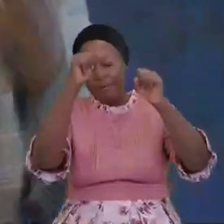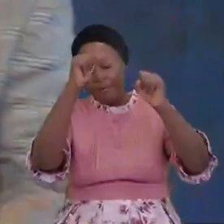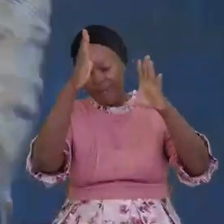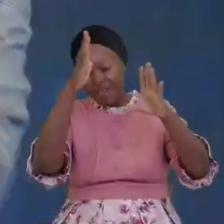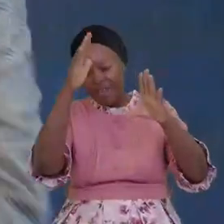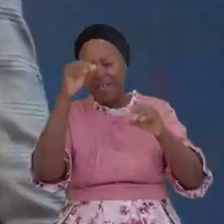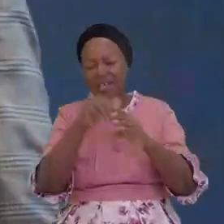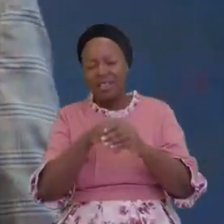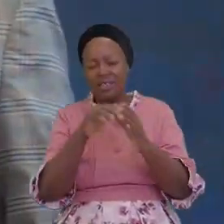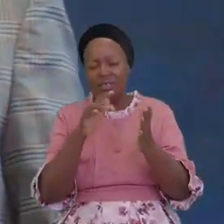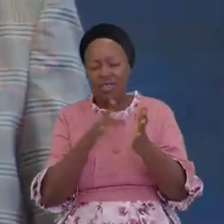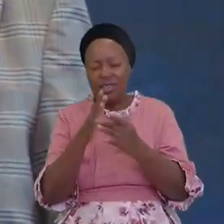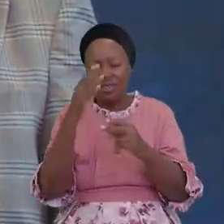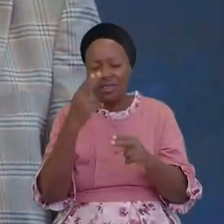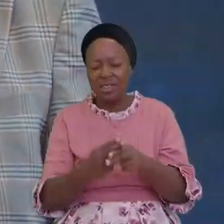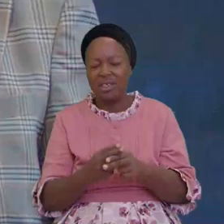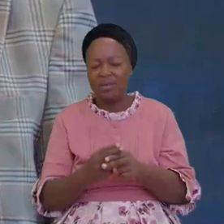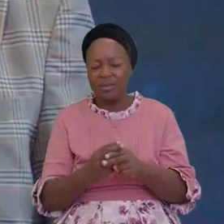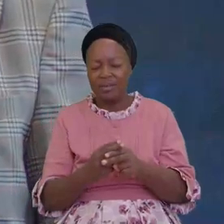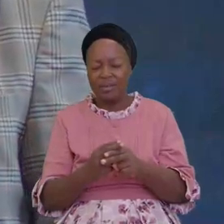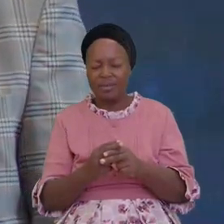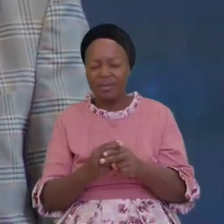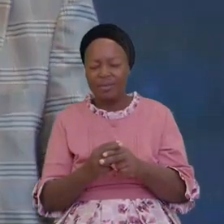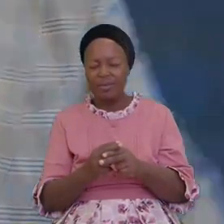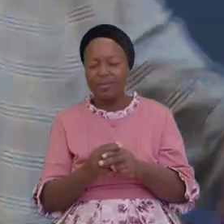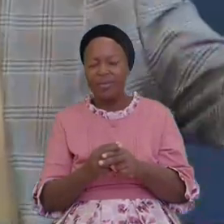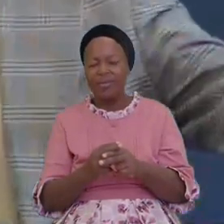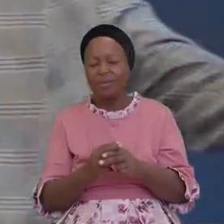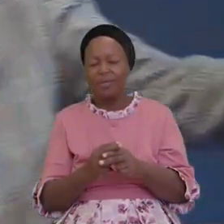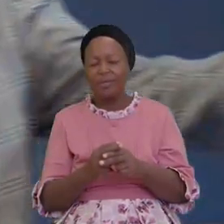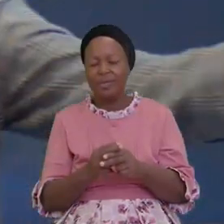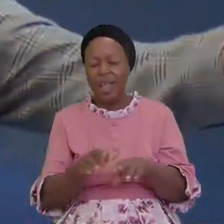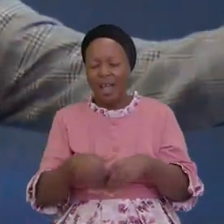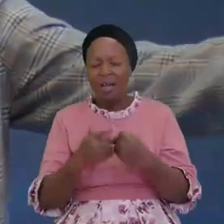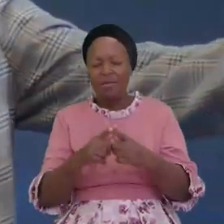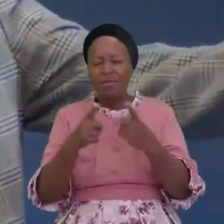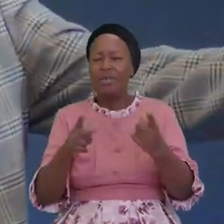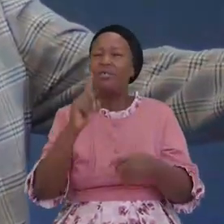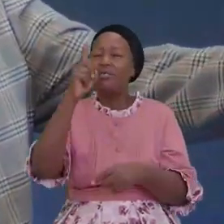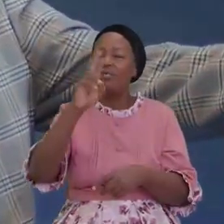Il est prêt maintenant. Père, au nom de Jésus,